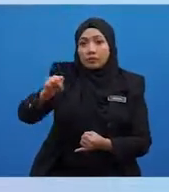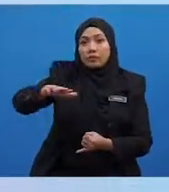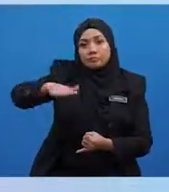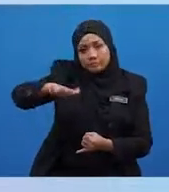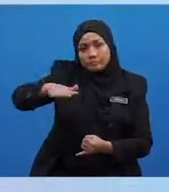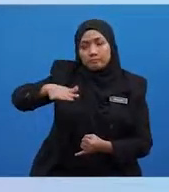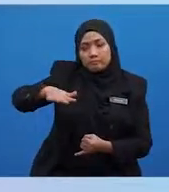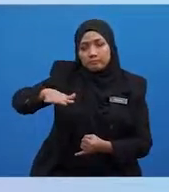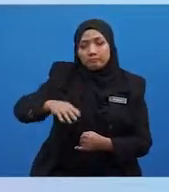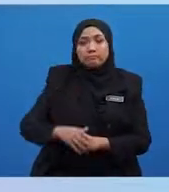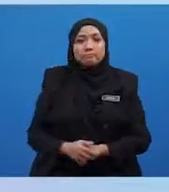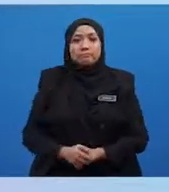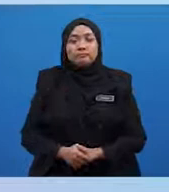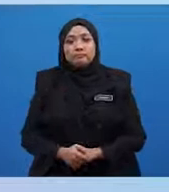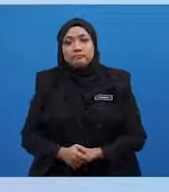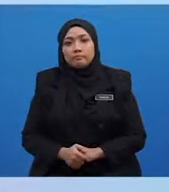kejuruteraan.